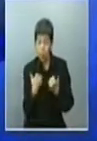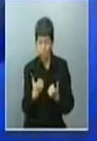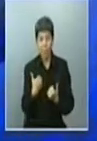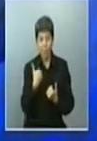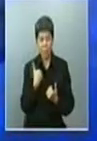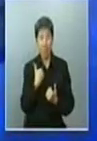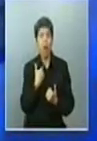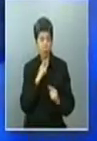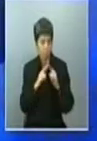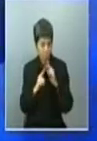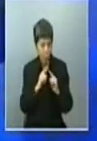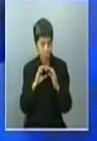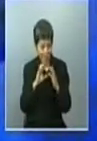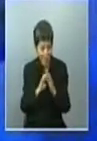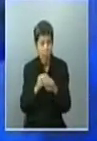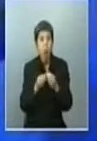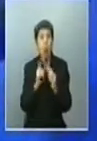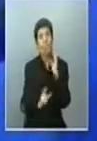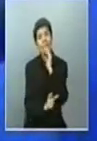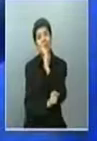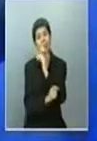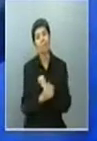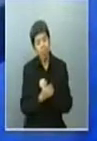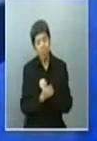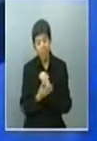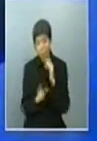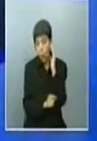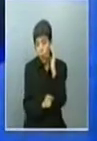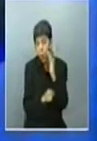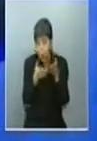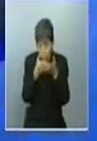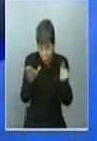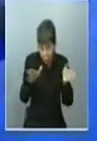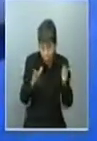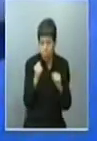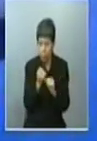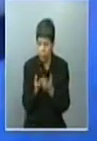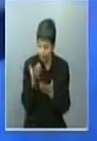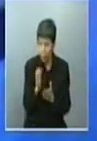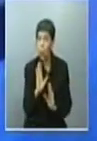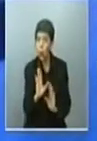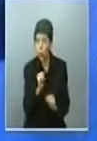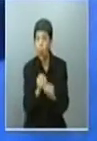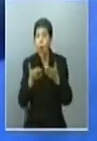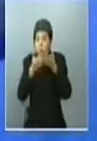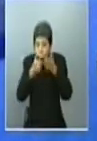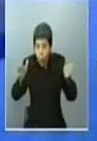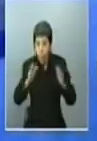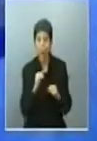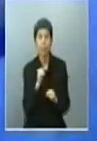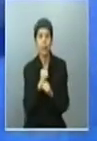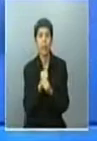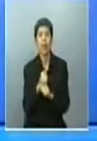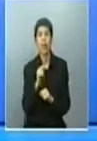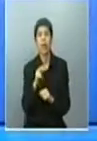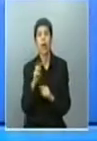พูดคุยกันค่ะเกี่ยวกับตลาดหุ้นสิงคโปร์นะคะมองกันทั้งตลาดก่อนที่จะเลือกการลงทุนในรายหุ้นกันไปพูดคุยกันนะคะจากทางด้านของคุณธนวั